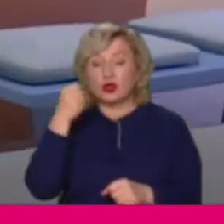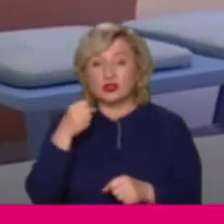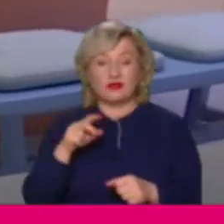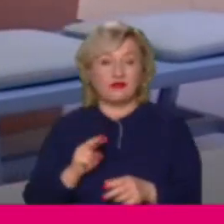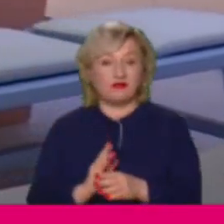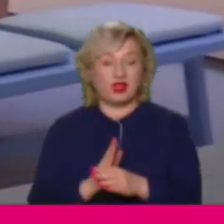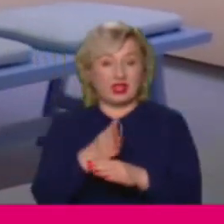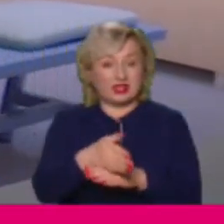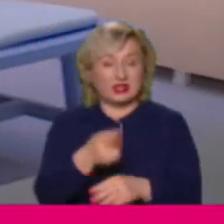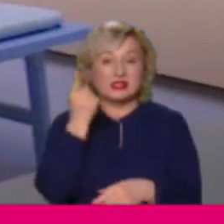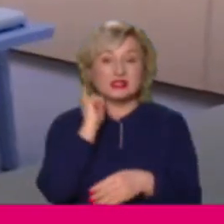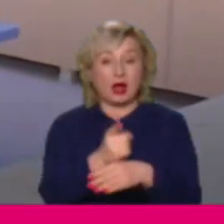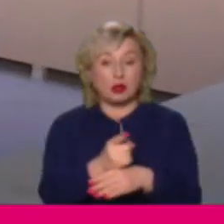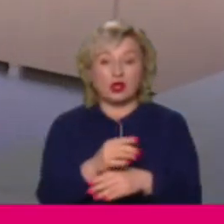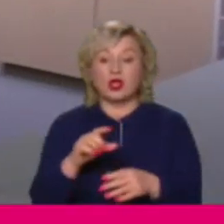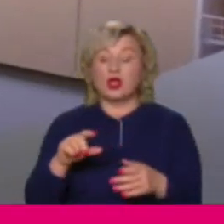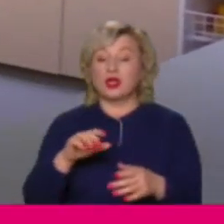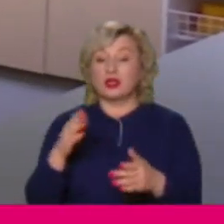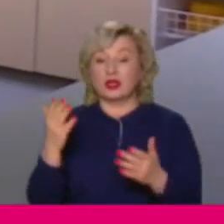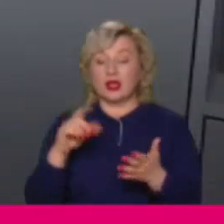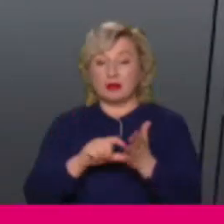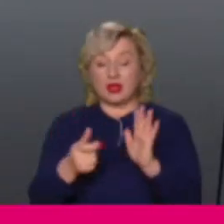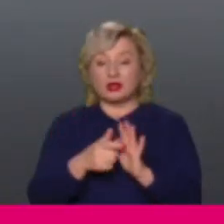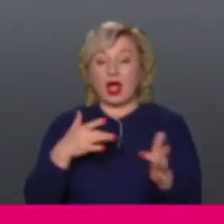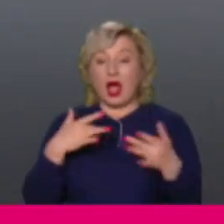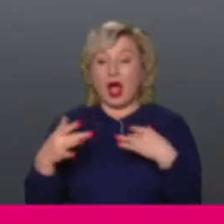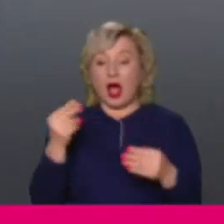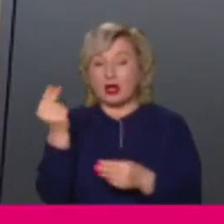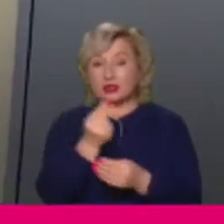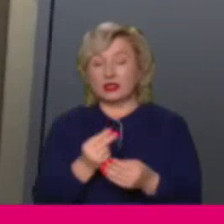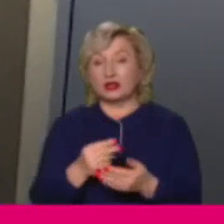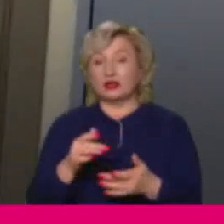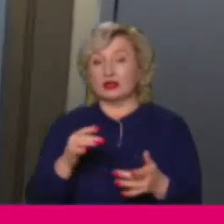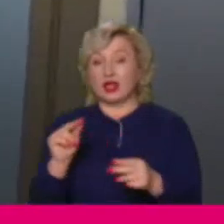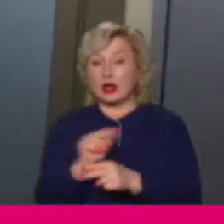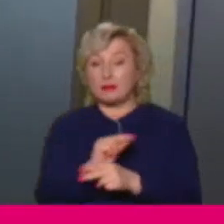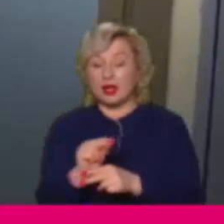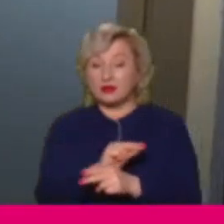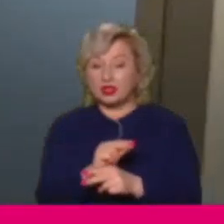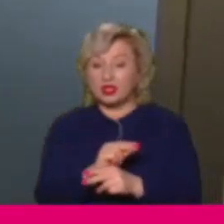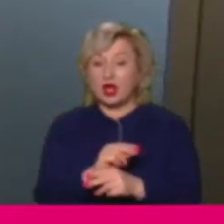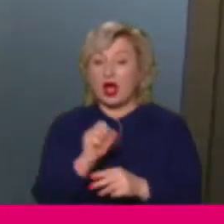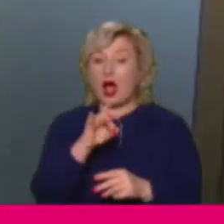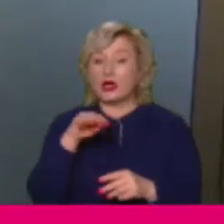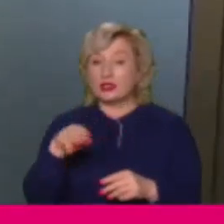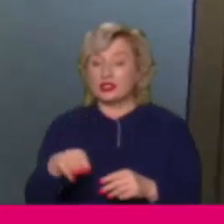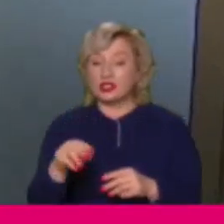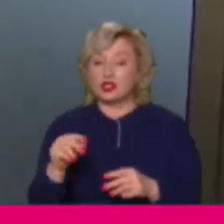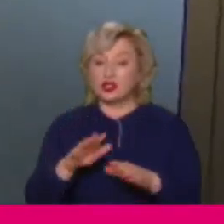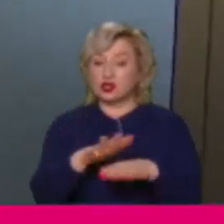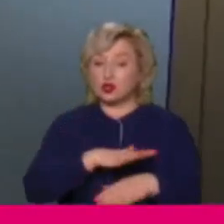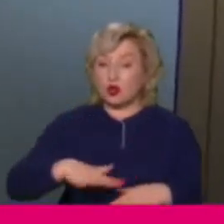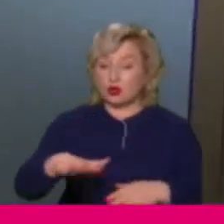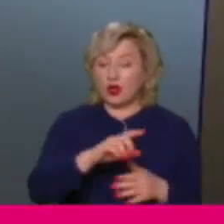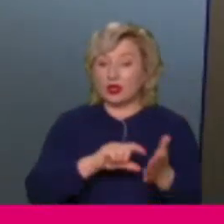заборонено, і кімнати арт-терапії. Тут можемо побачити терапевтичну і арт-зону. Ось кімната